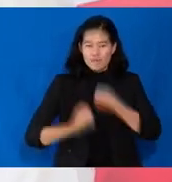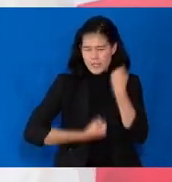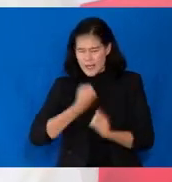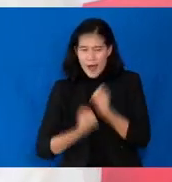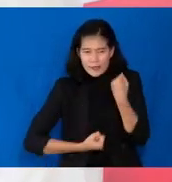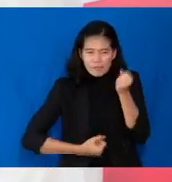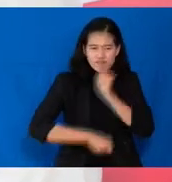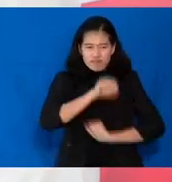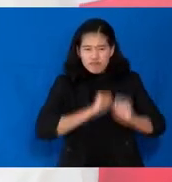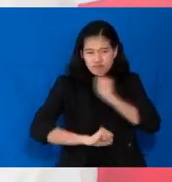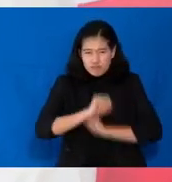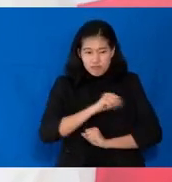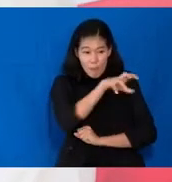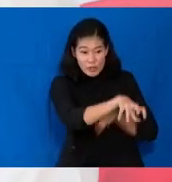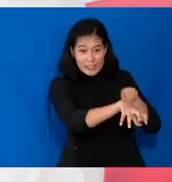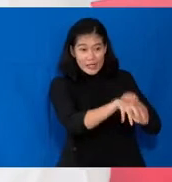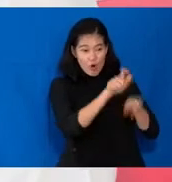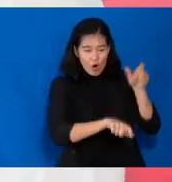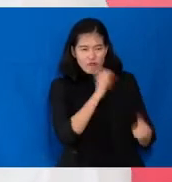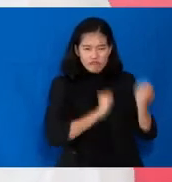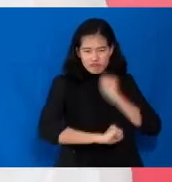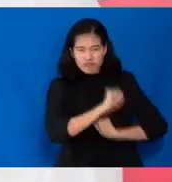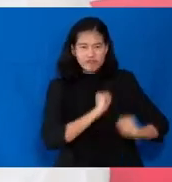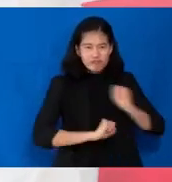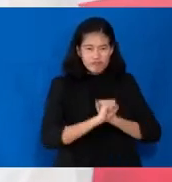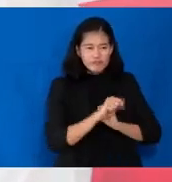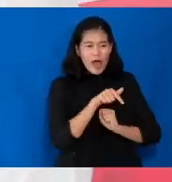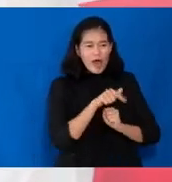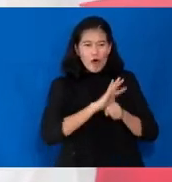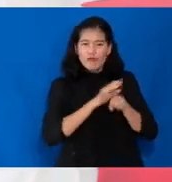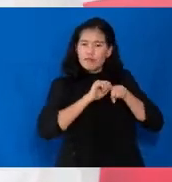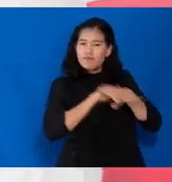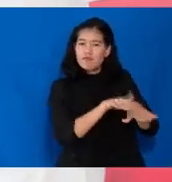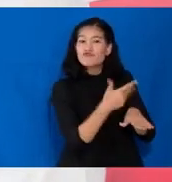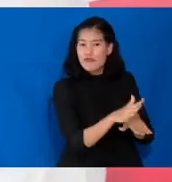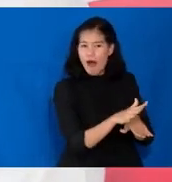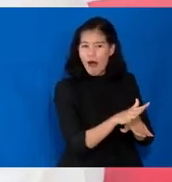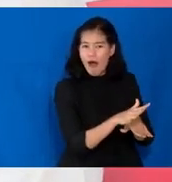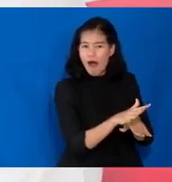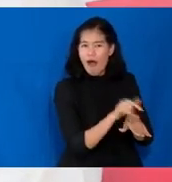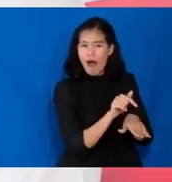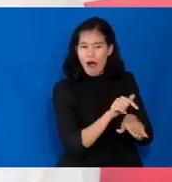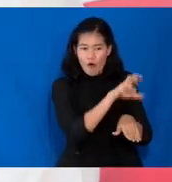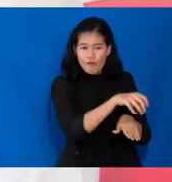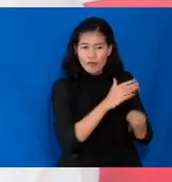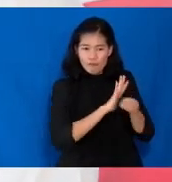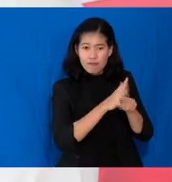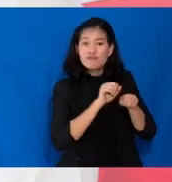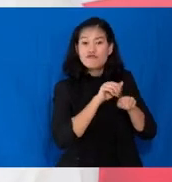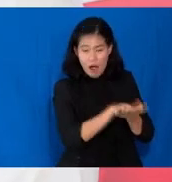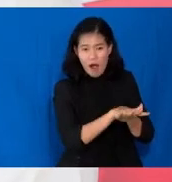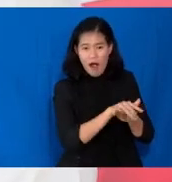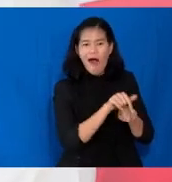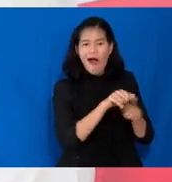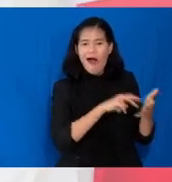dalam suatu wilayah tertentu yang terinfeksi terjangkit wabah covert 19 sedemikian